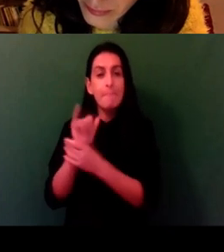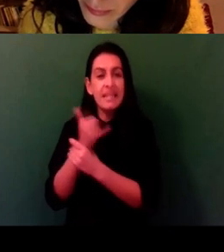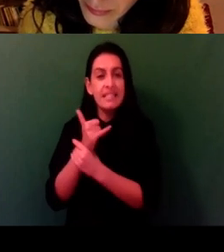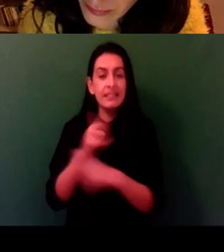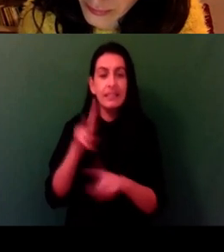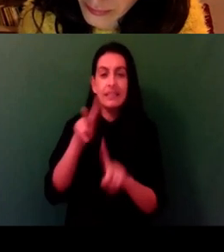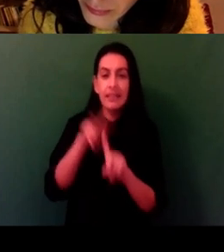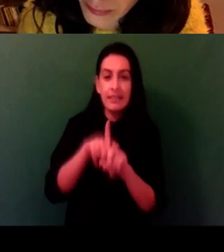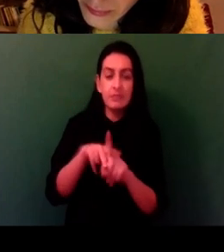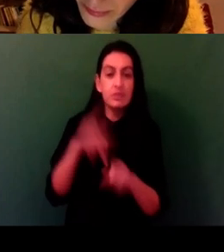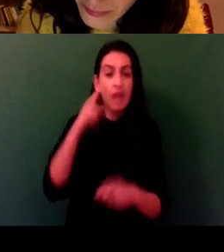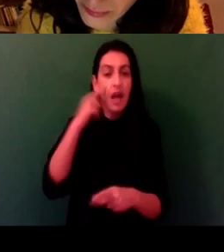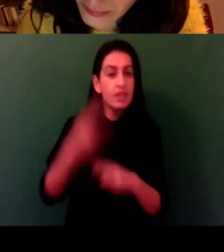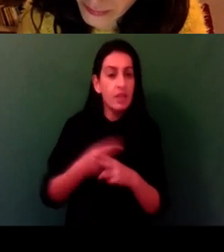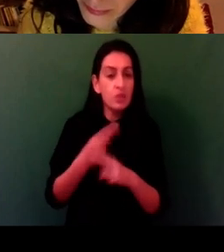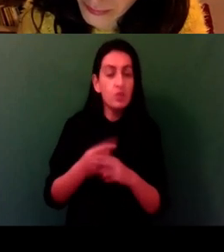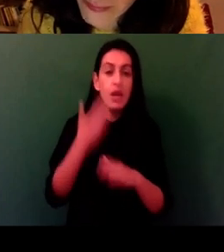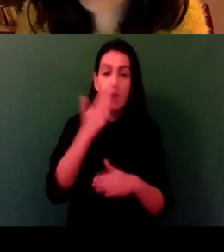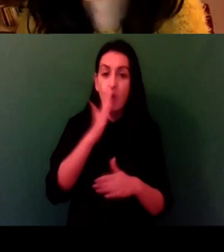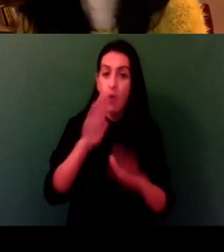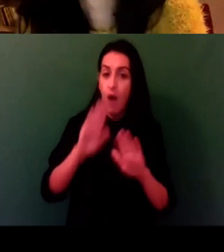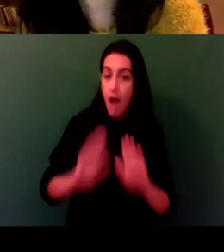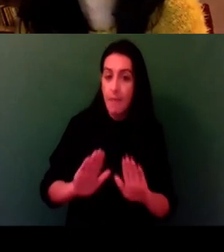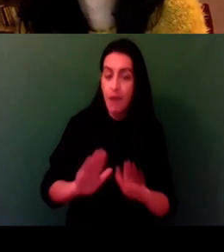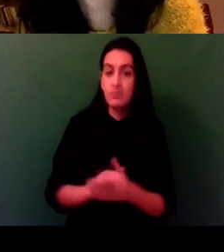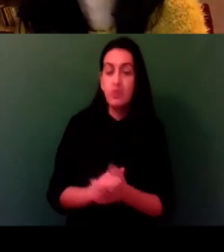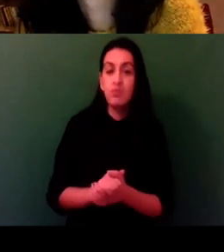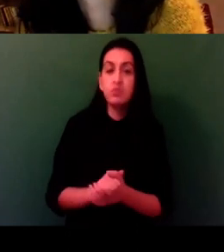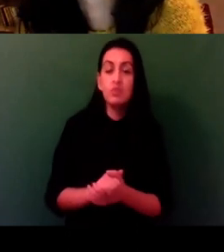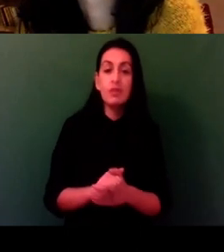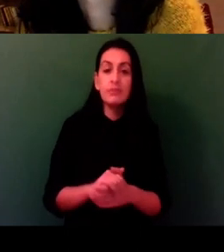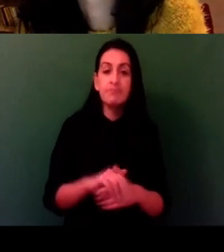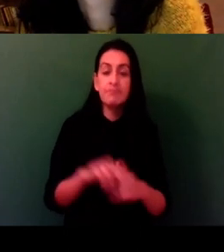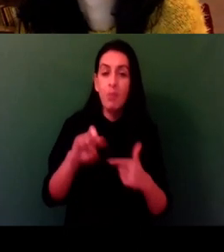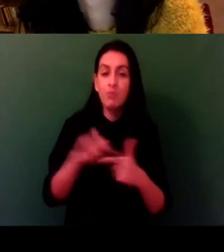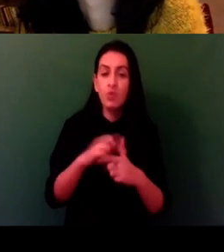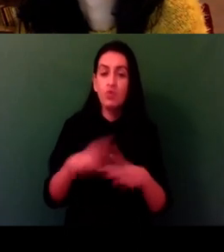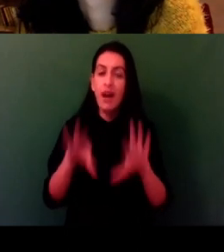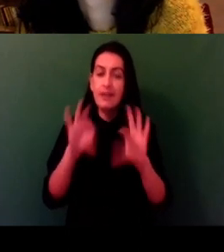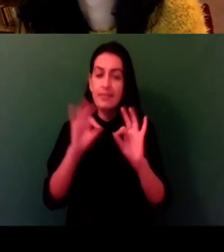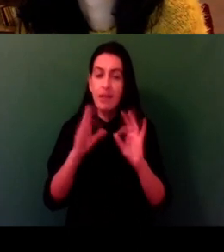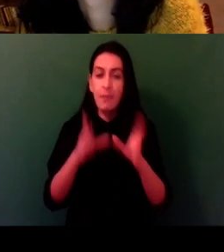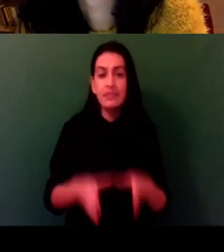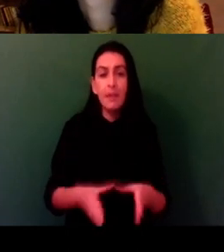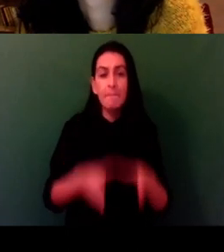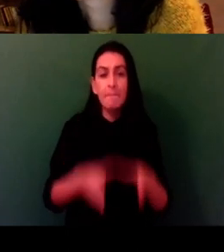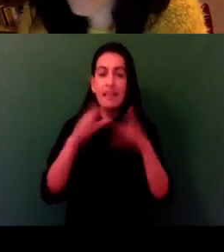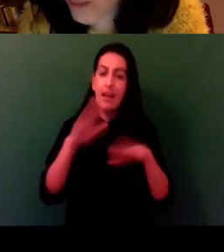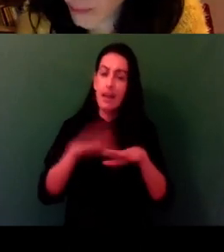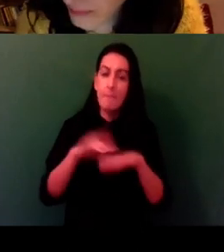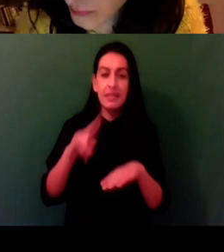Ama işte bu tasarla yap süreçlerinde bir bina uygulaması diyelim. Orada tasarımcı olarak değil